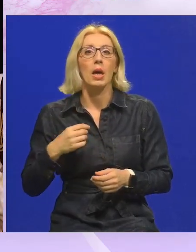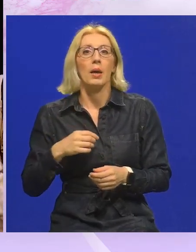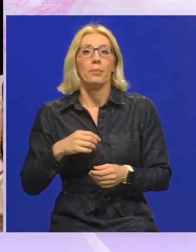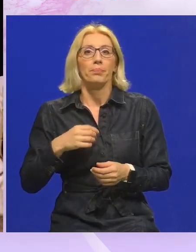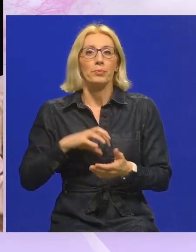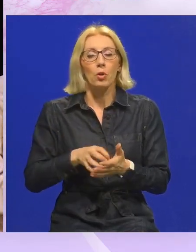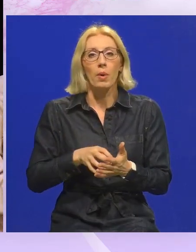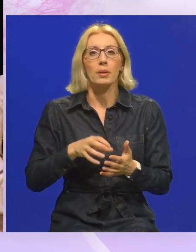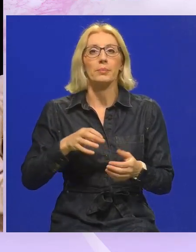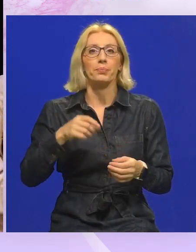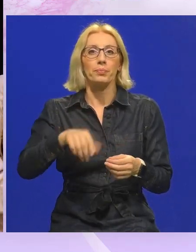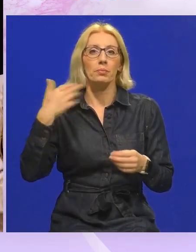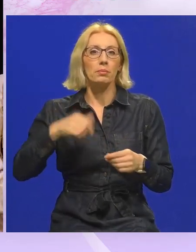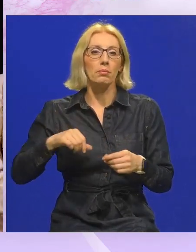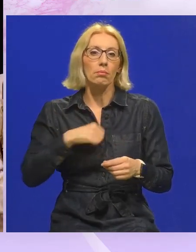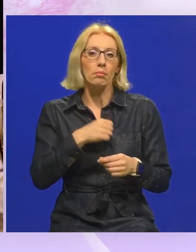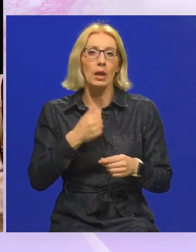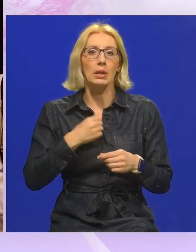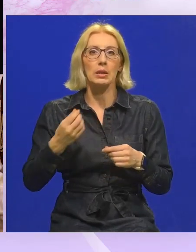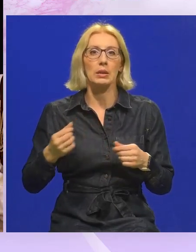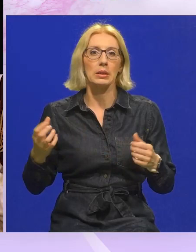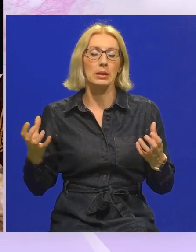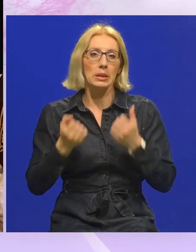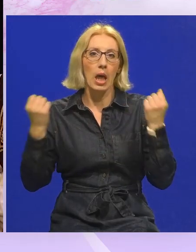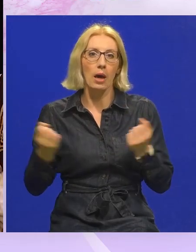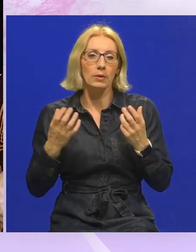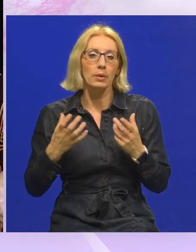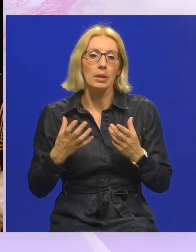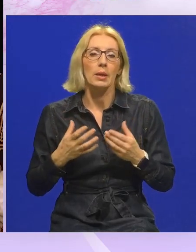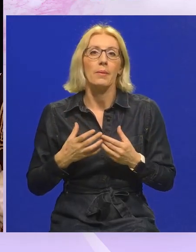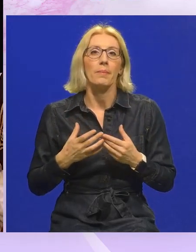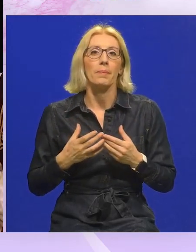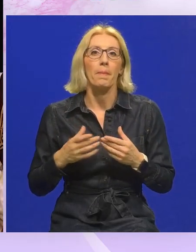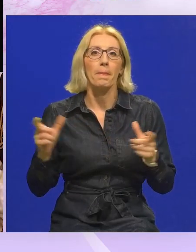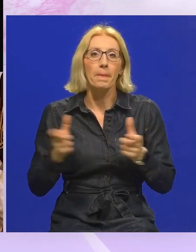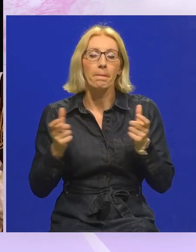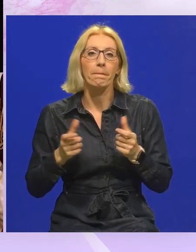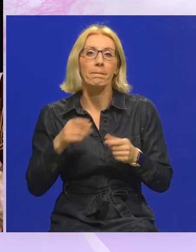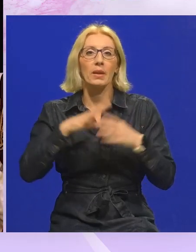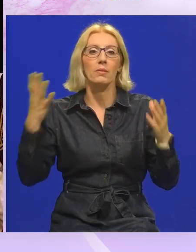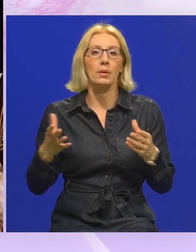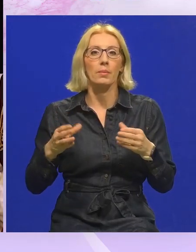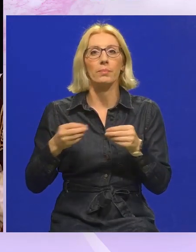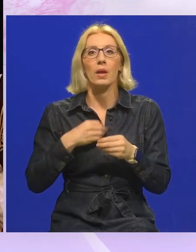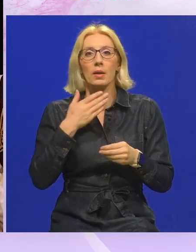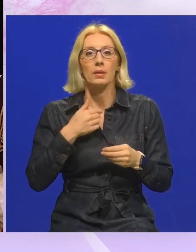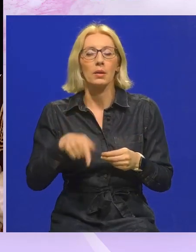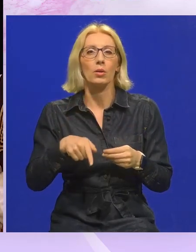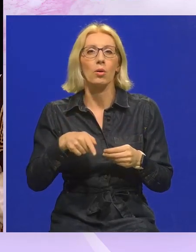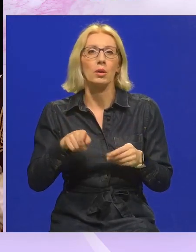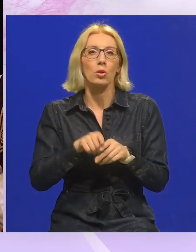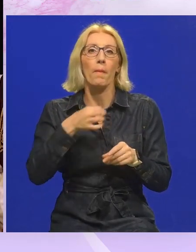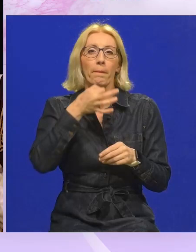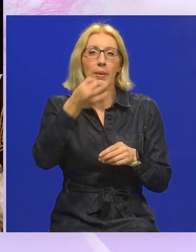županija, ove godine slavimo 30. obljetnicu, ali svakako mislim da smo postigli velike stvari u raznim segmentima, tako i